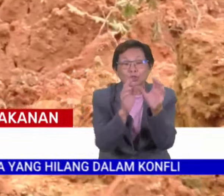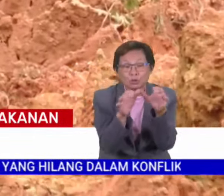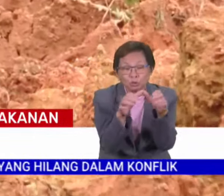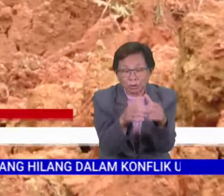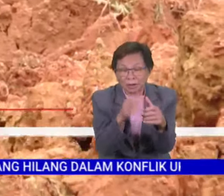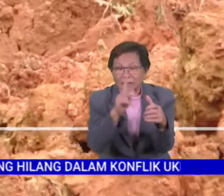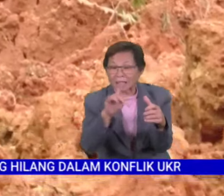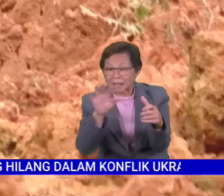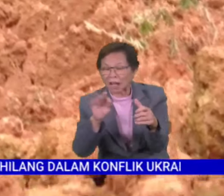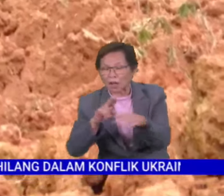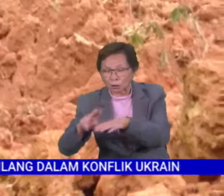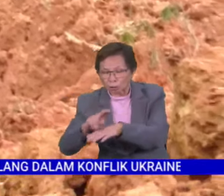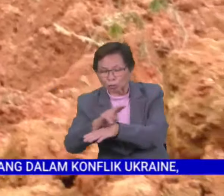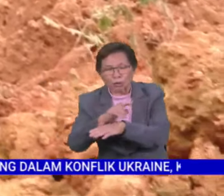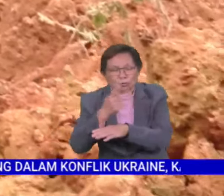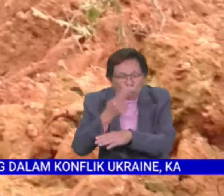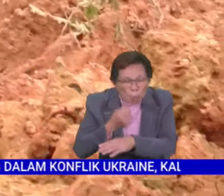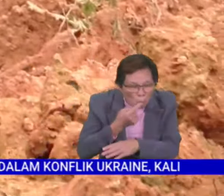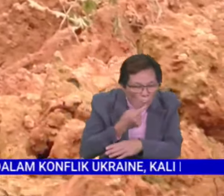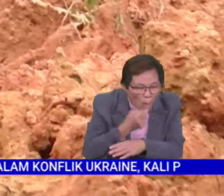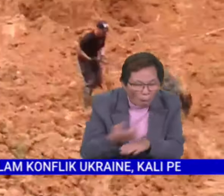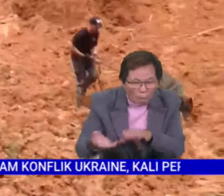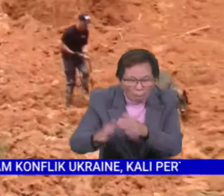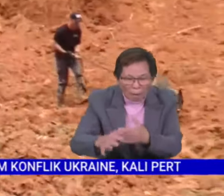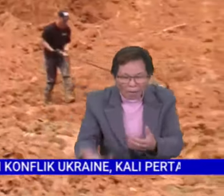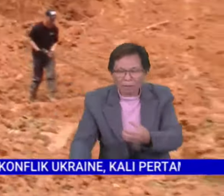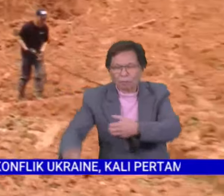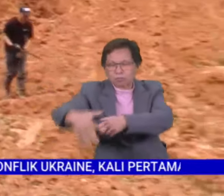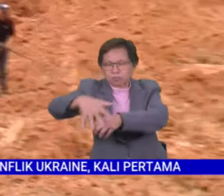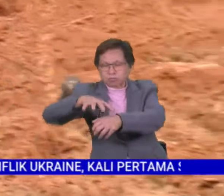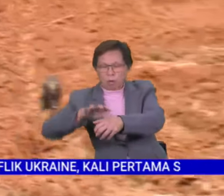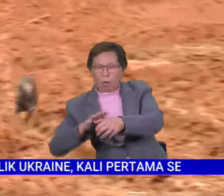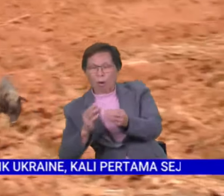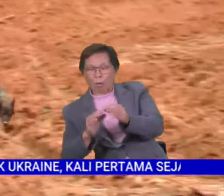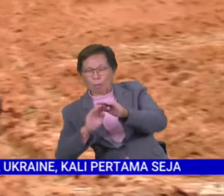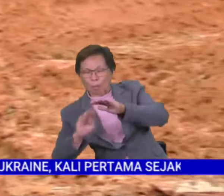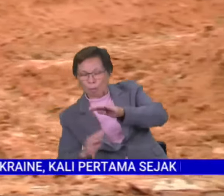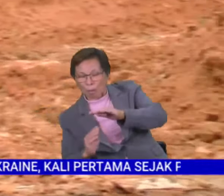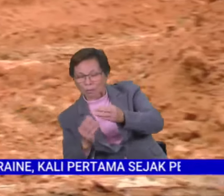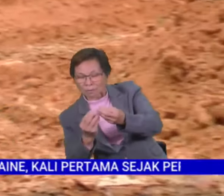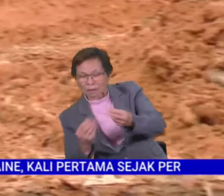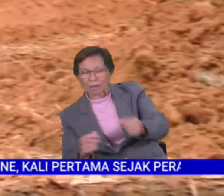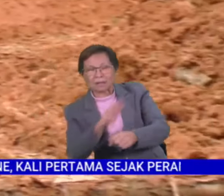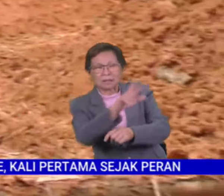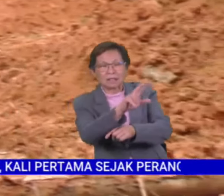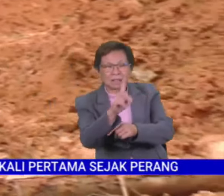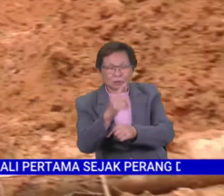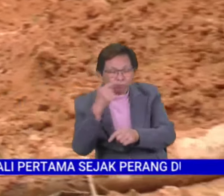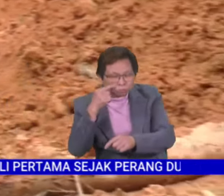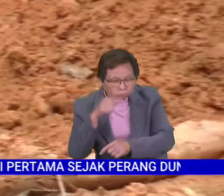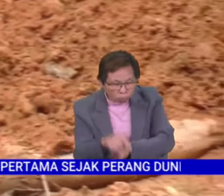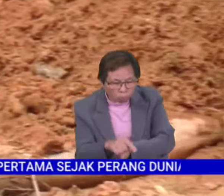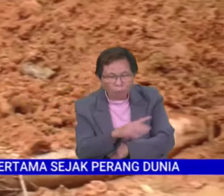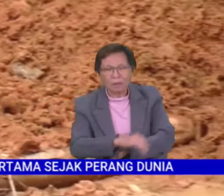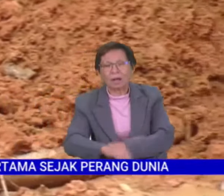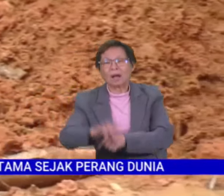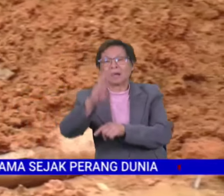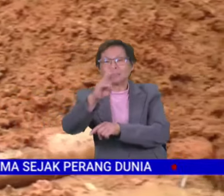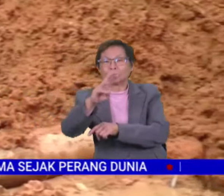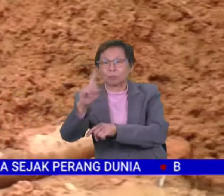turut digunakan untuk mengesan mayat mangsa yang tertimbus di bawah tanah. 31 mayat mangsa berjaya ditemui,